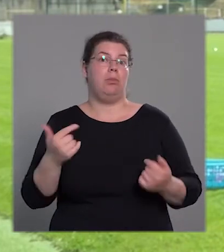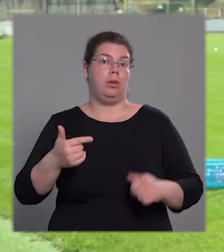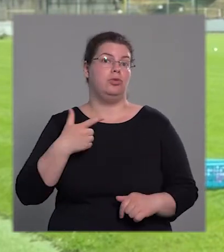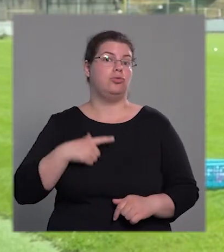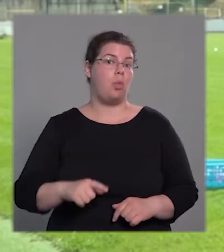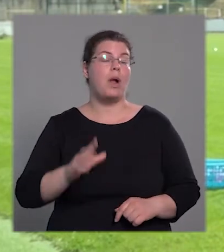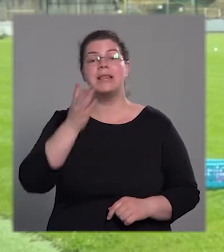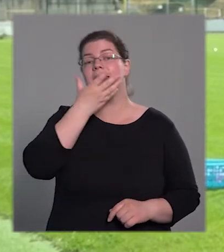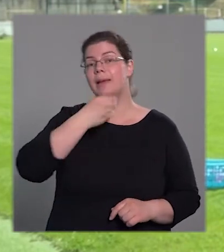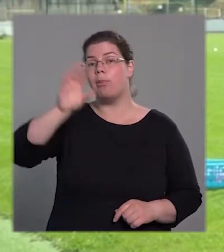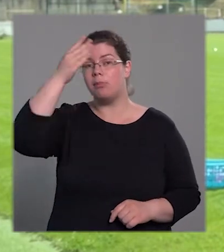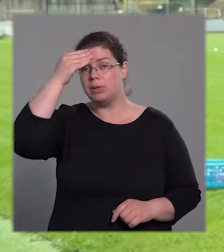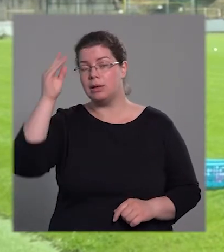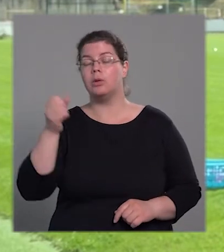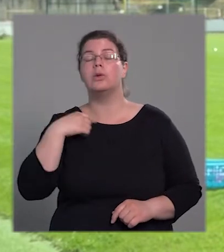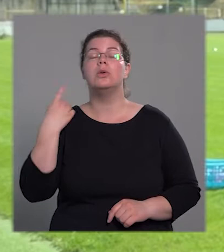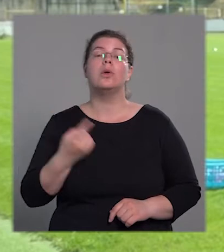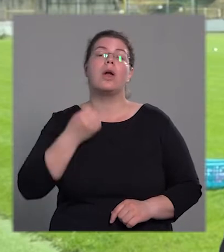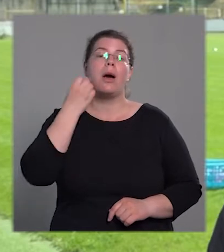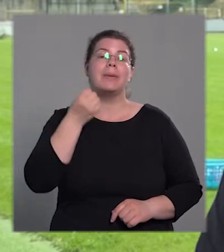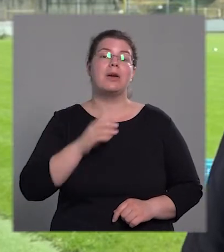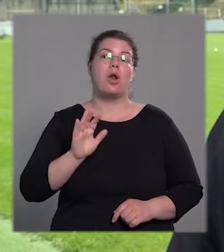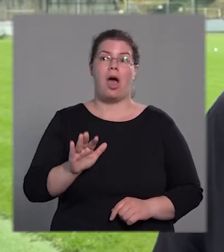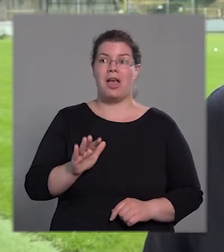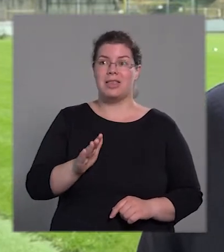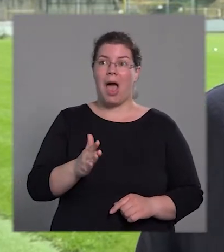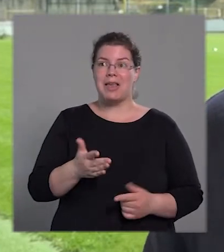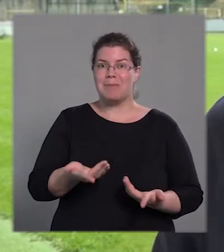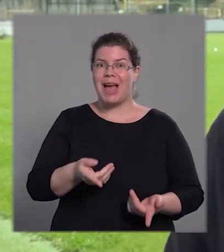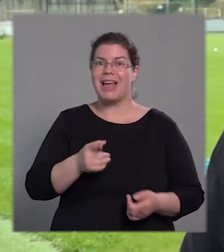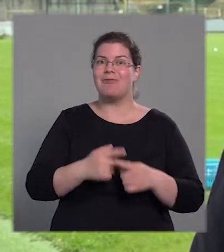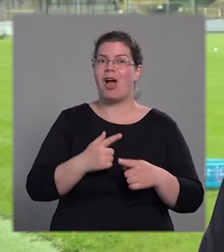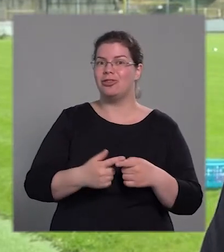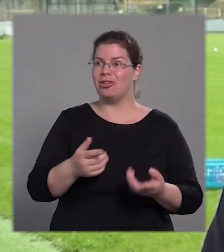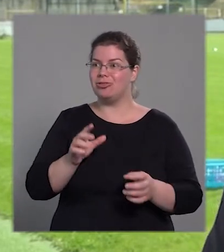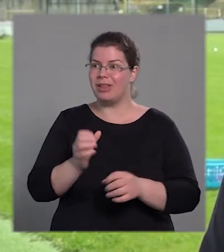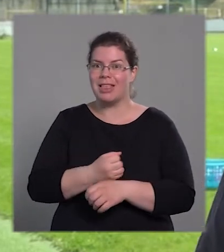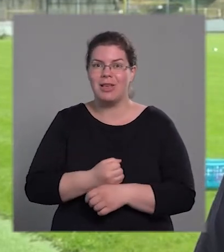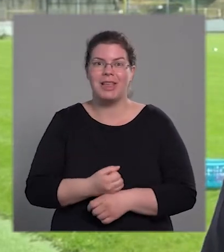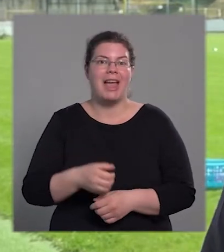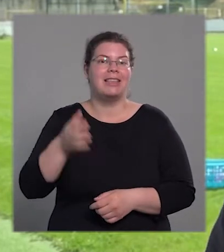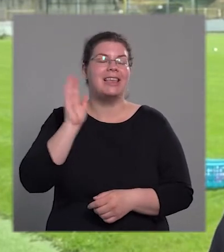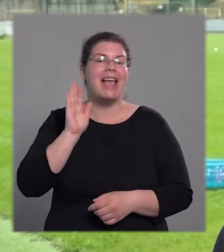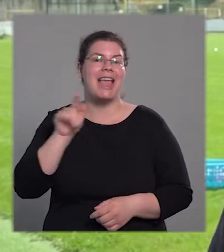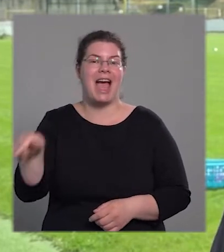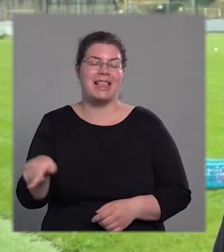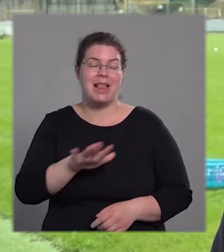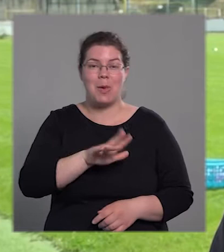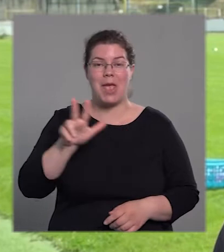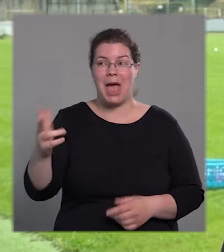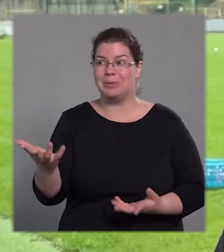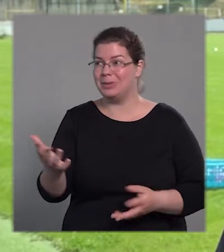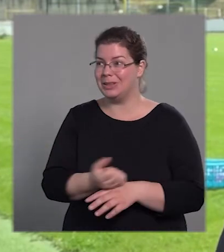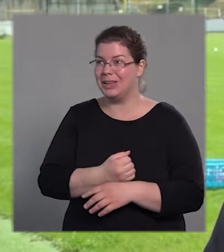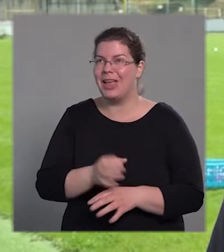szép emlékünk, amikor a hazai pályán legyőztük a Vasast, tehát Nyíregyházán nyertünk 5-3-ra, és ezek az élmények most megint jó, hogy így